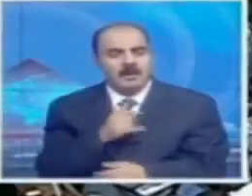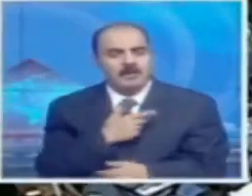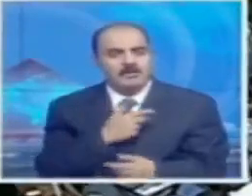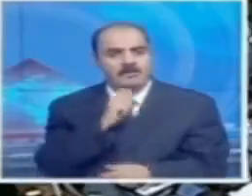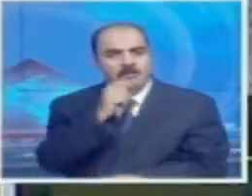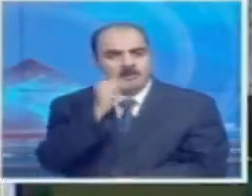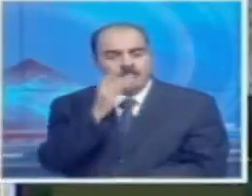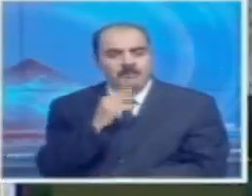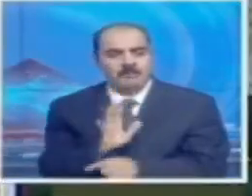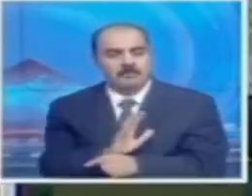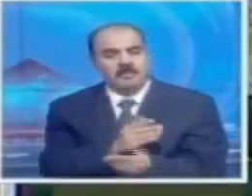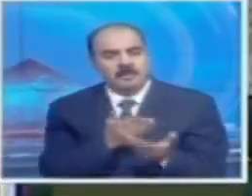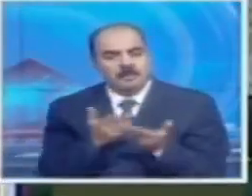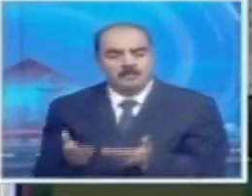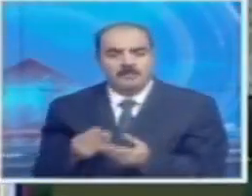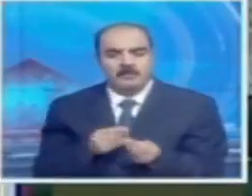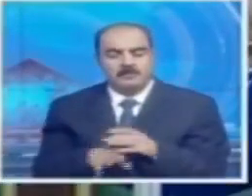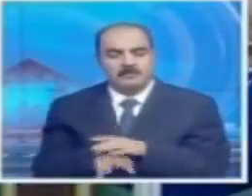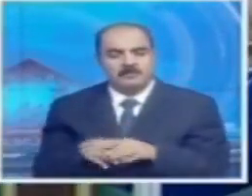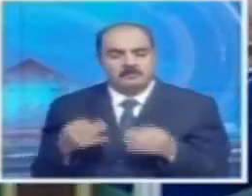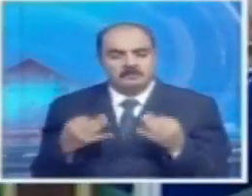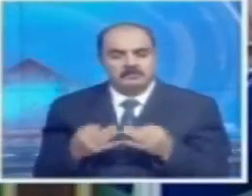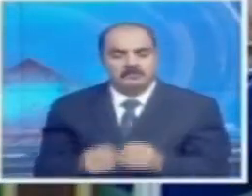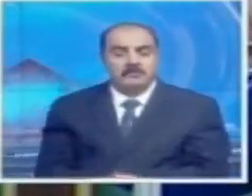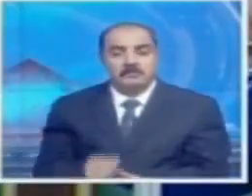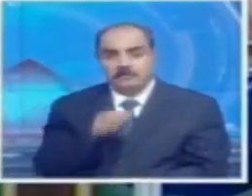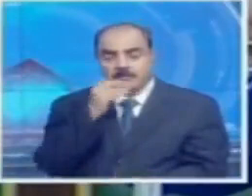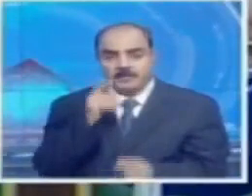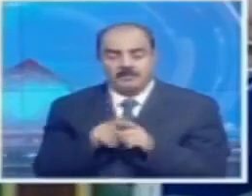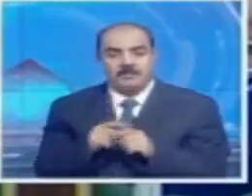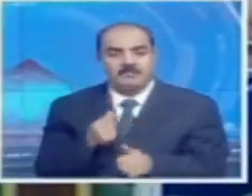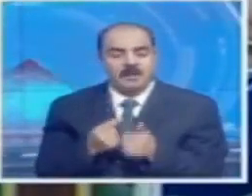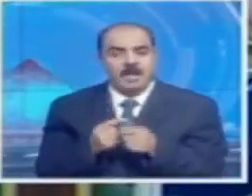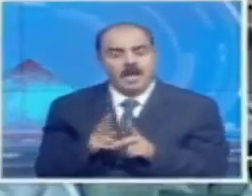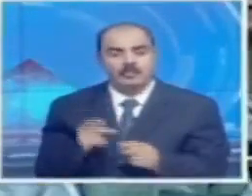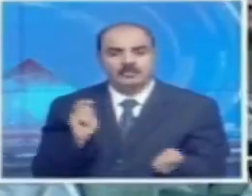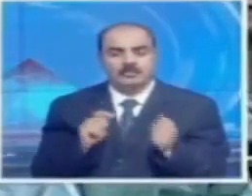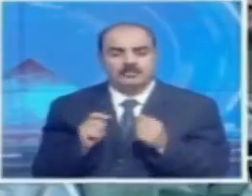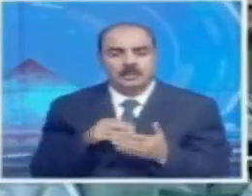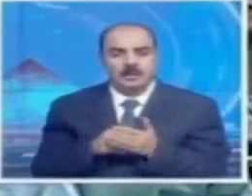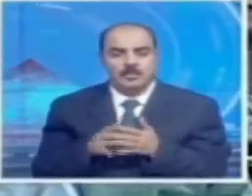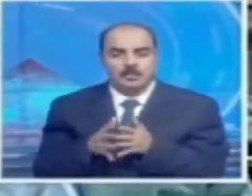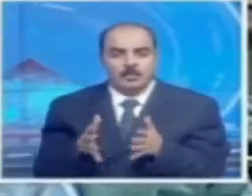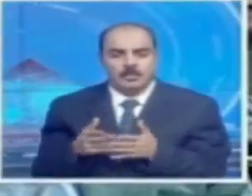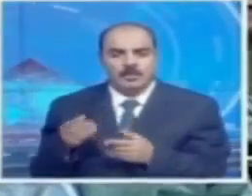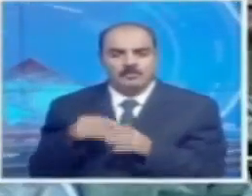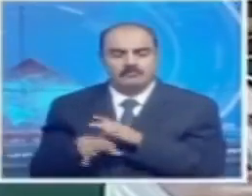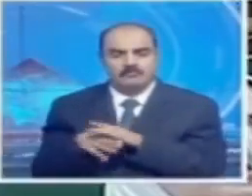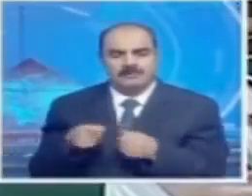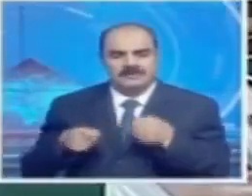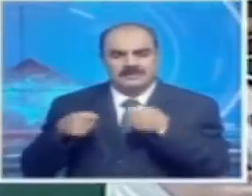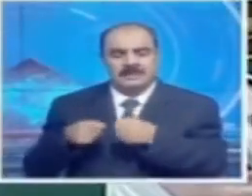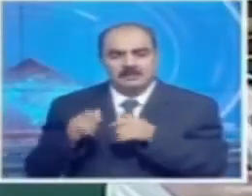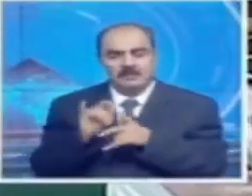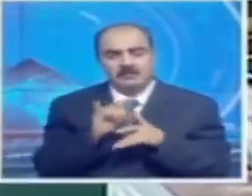والأجنبية وتوجيهها نحو القطاعات الإنتاجية سواء كانت زراعية أو صناعية لتوسيع قاعدة الإنتاج وزيادة